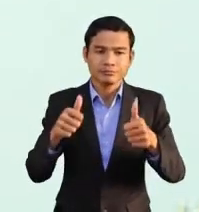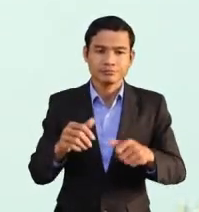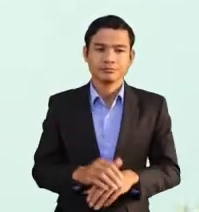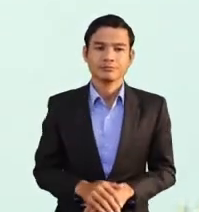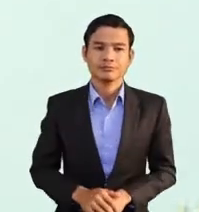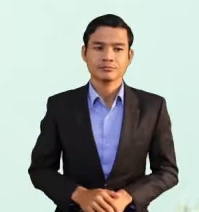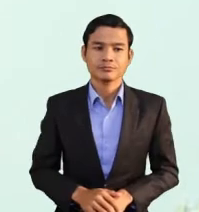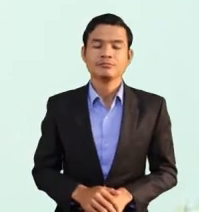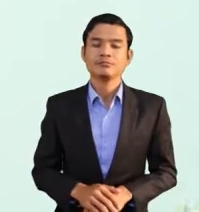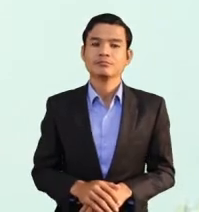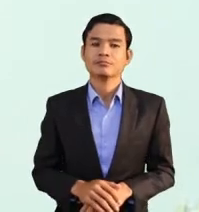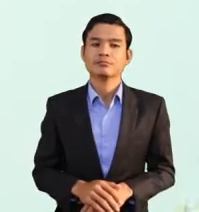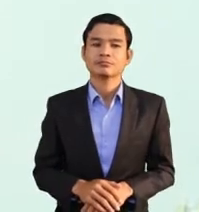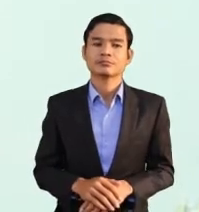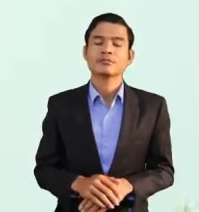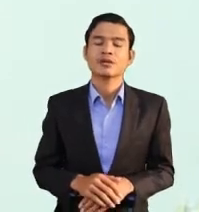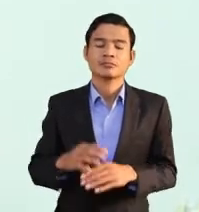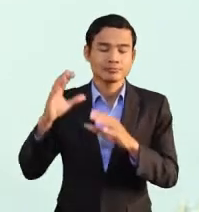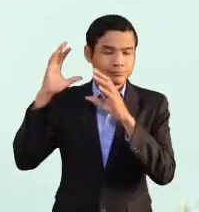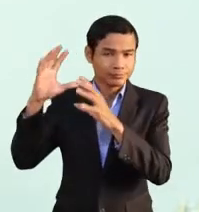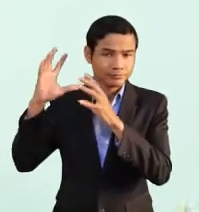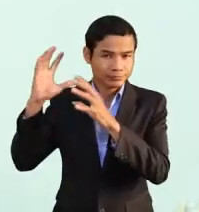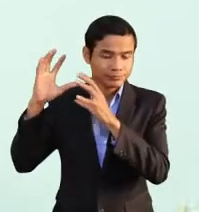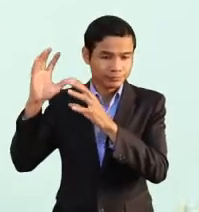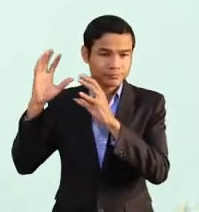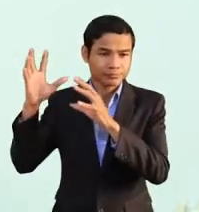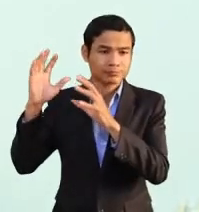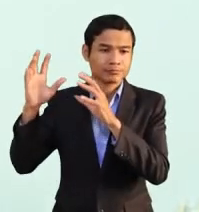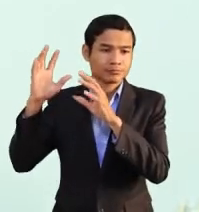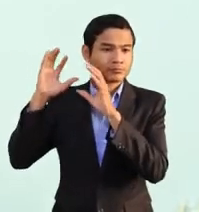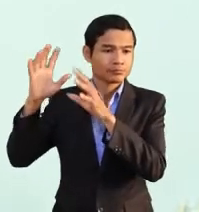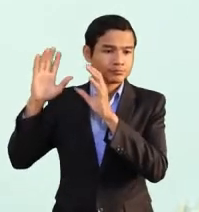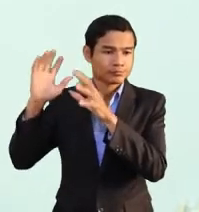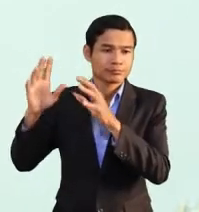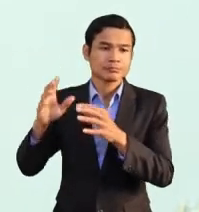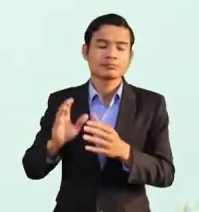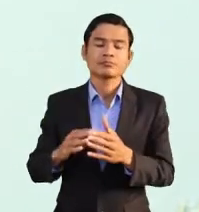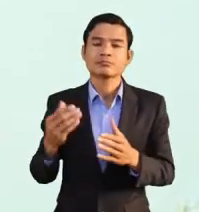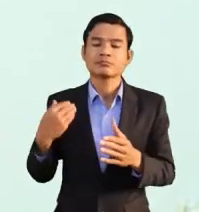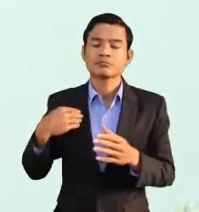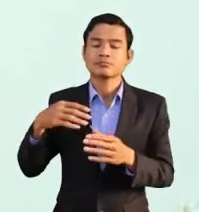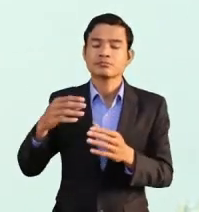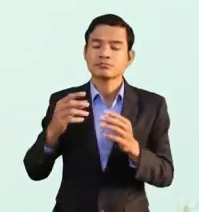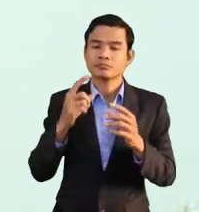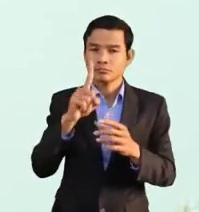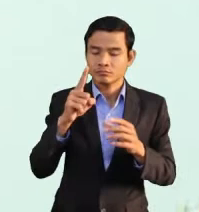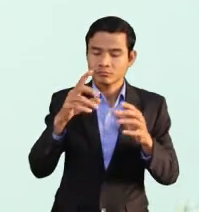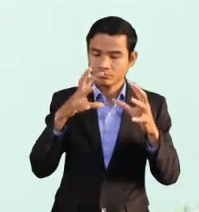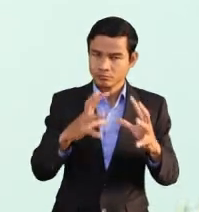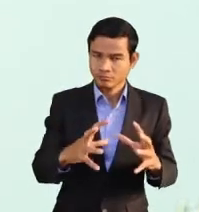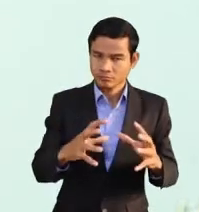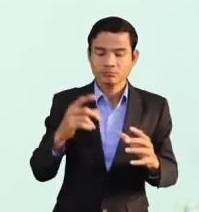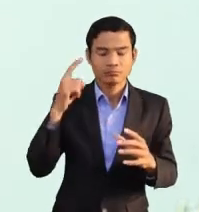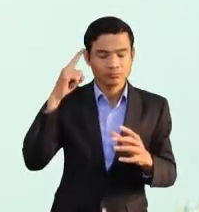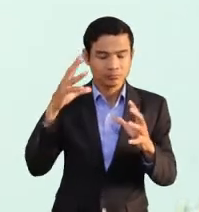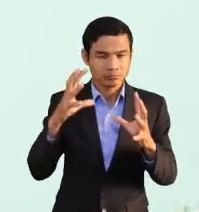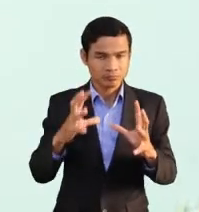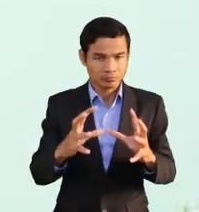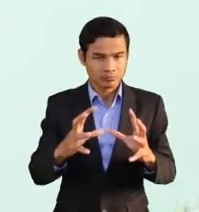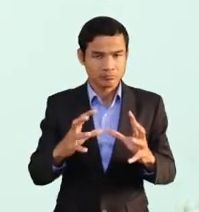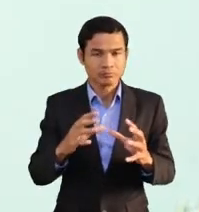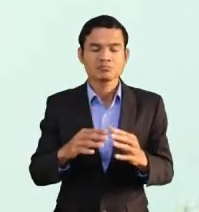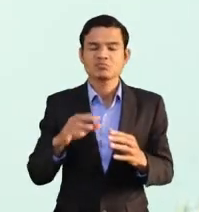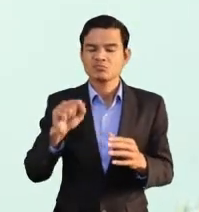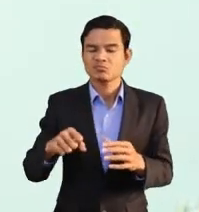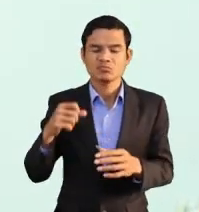cứ chia phai đồn. Chẳng phai đồn nâng ai cái hai mùi chẳng cao mặt con. Chà, mình mèn